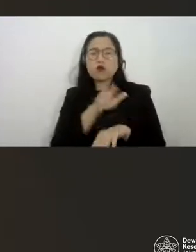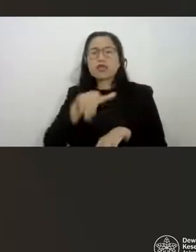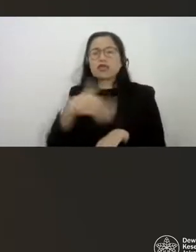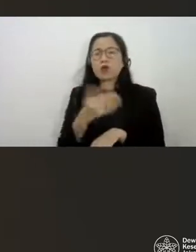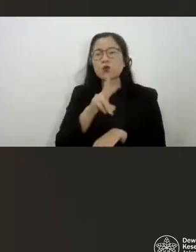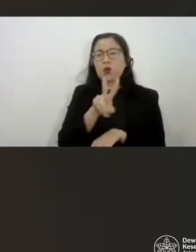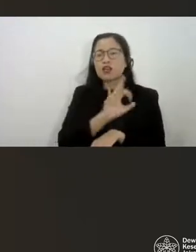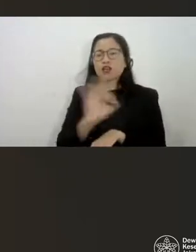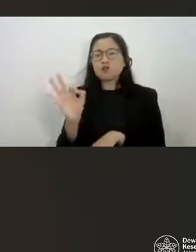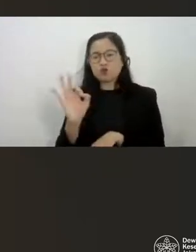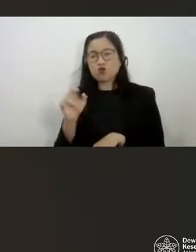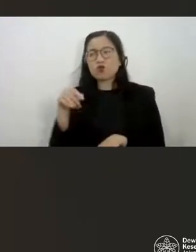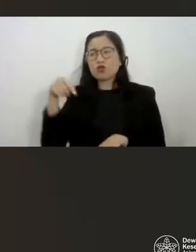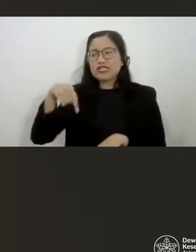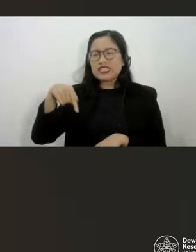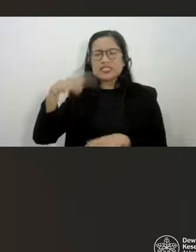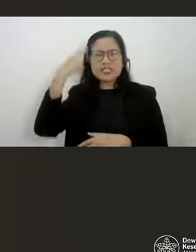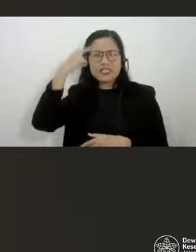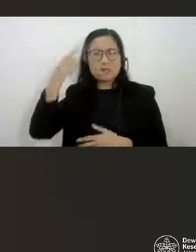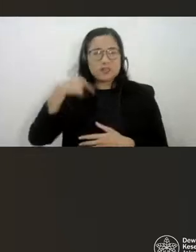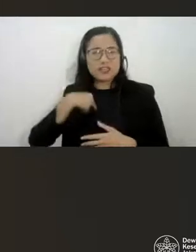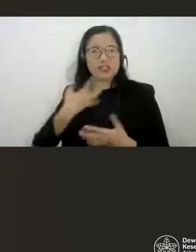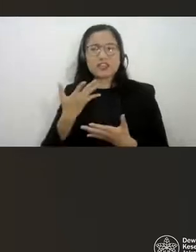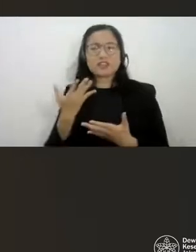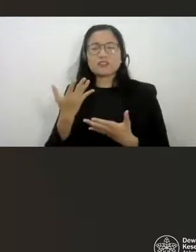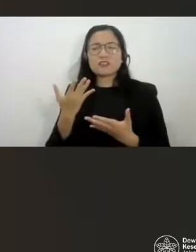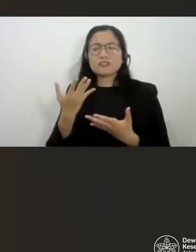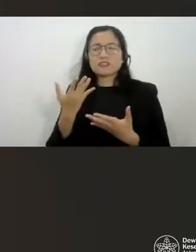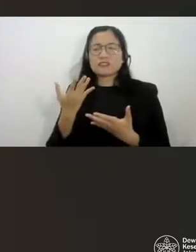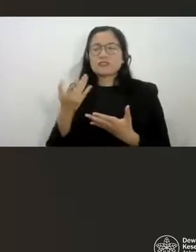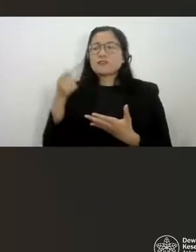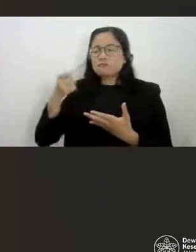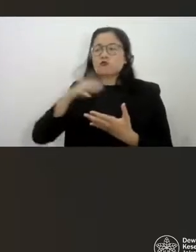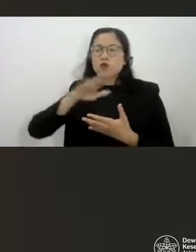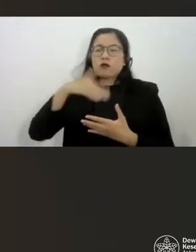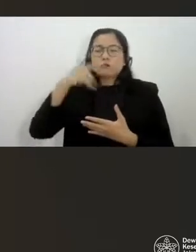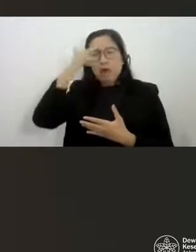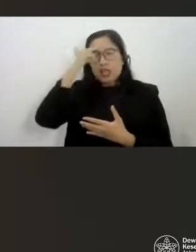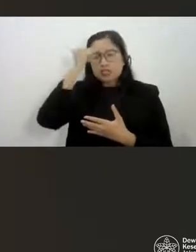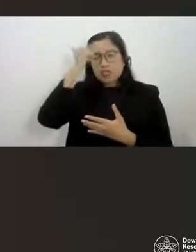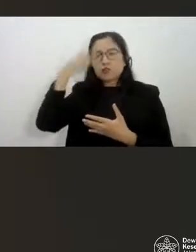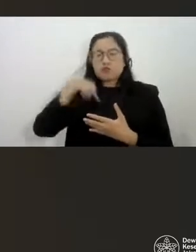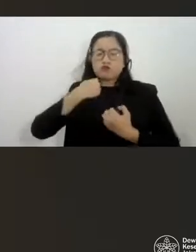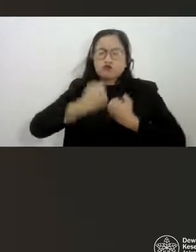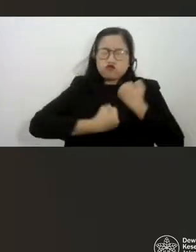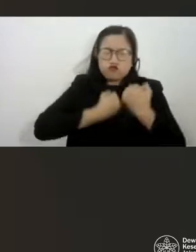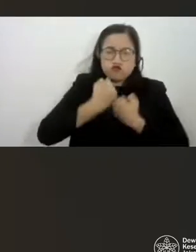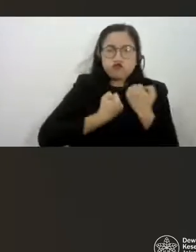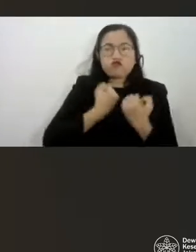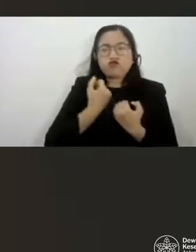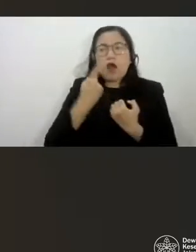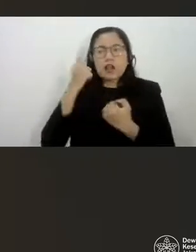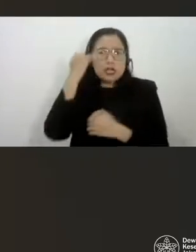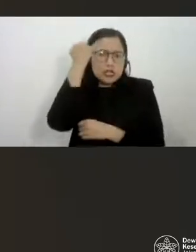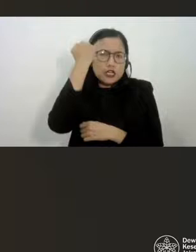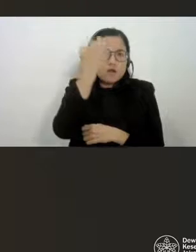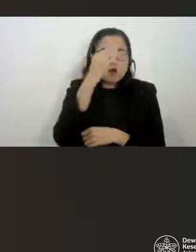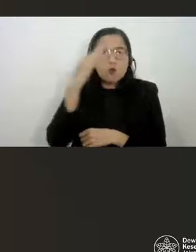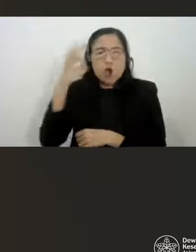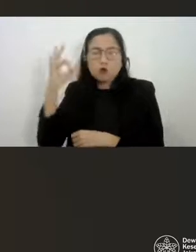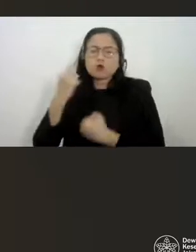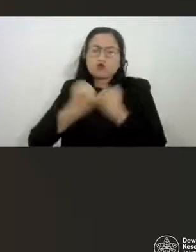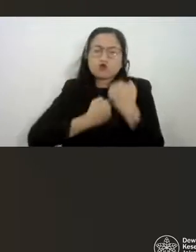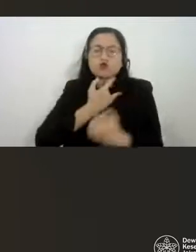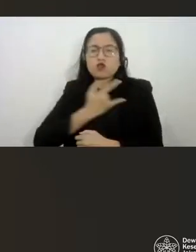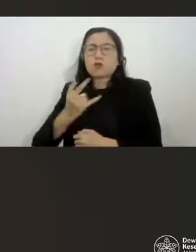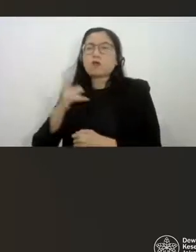karena itu menurut saya ini satu pembelajaran buat kita semua untuk tidak lelah menyampaikan gagasan baru yang mungkin pada waktu disampaikan itu